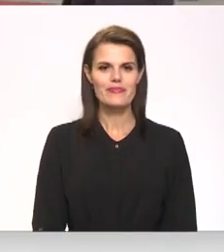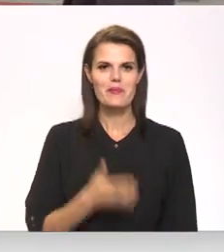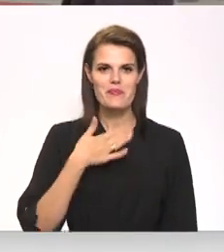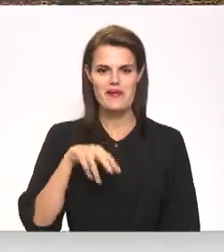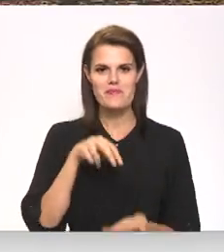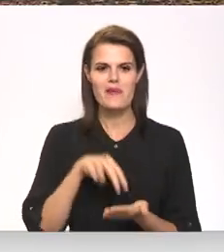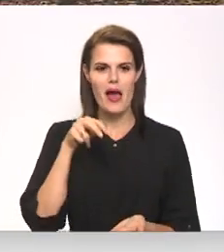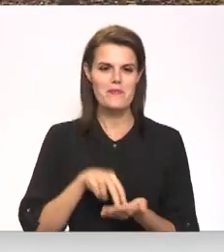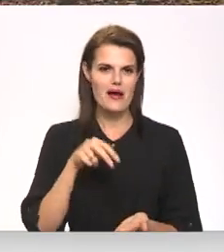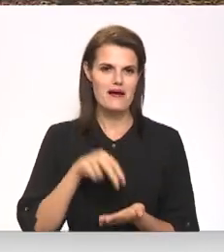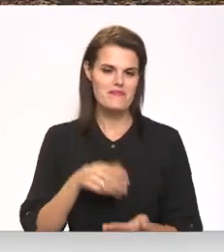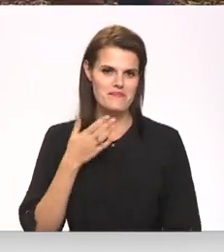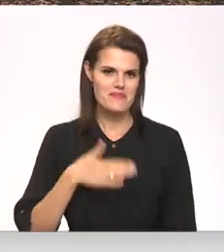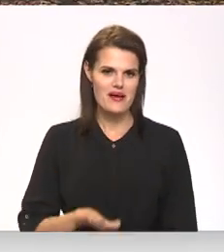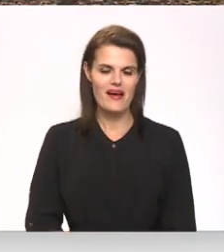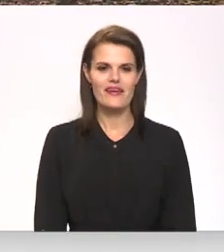Batutis.